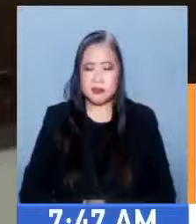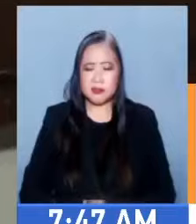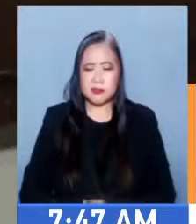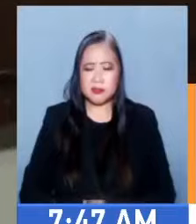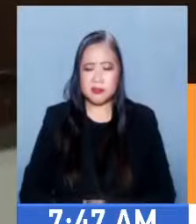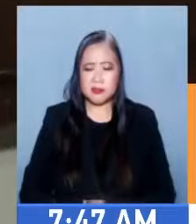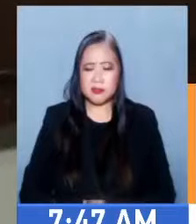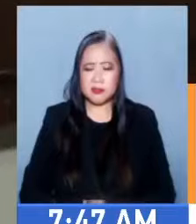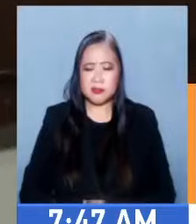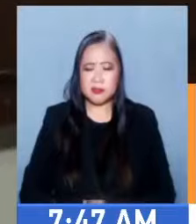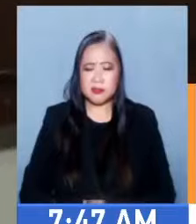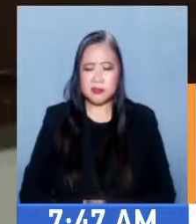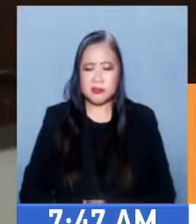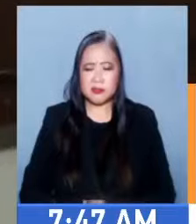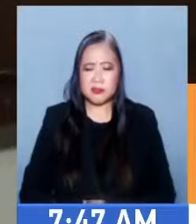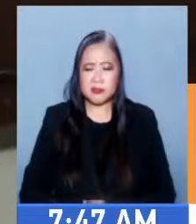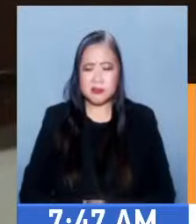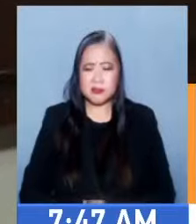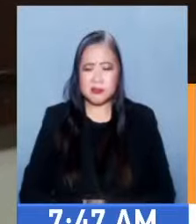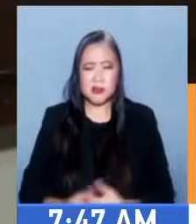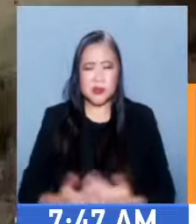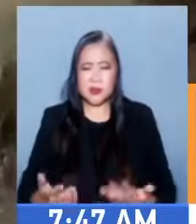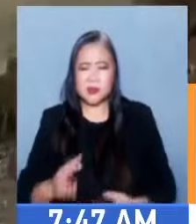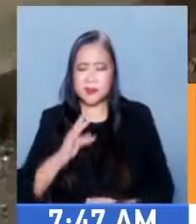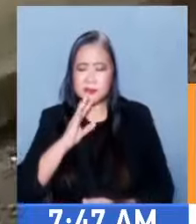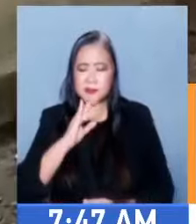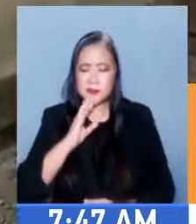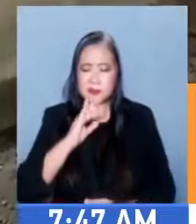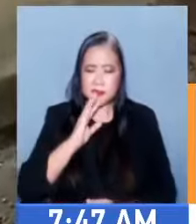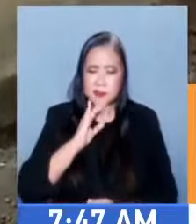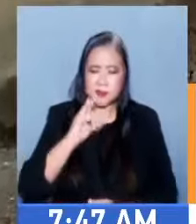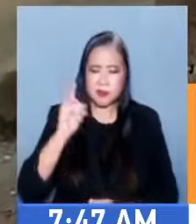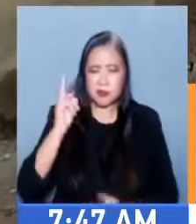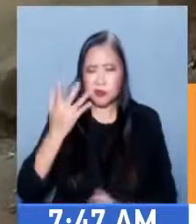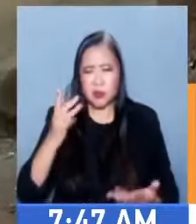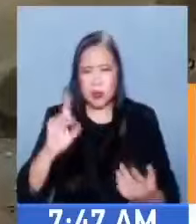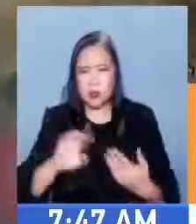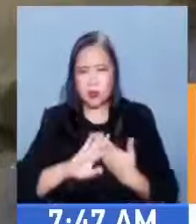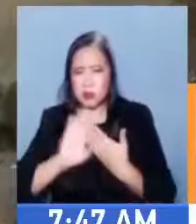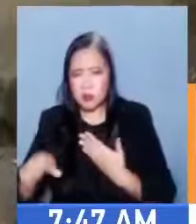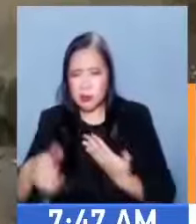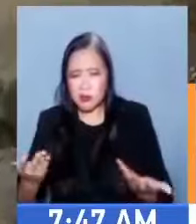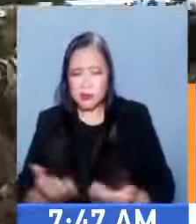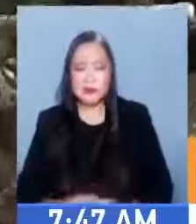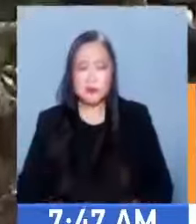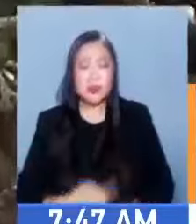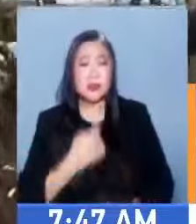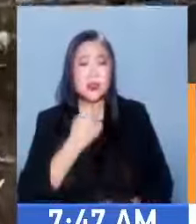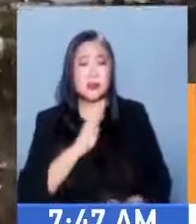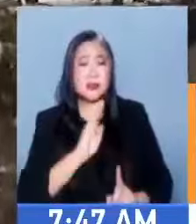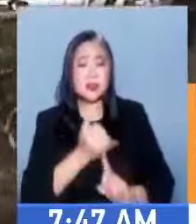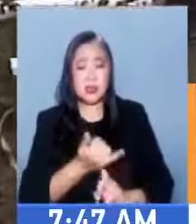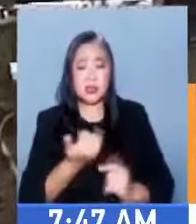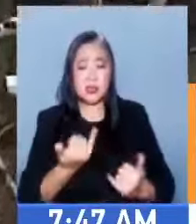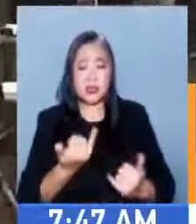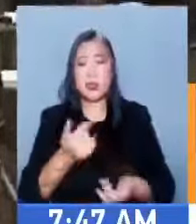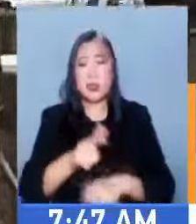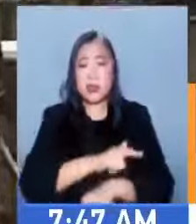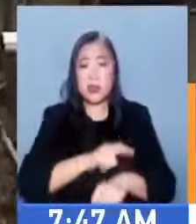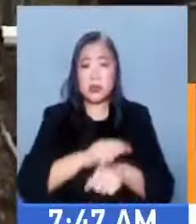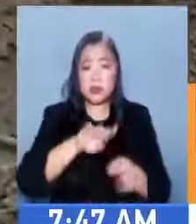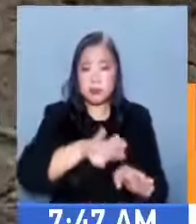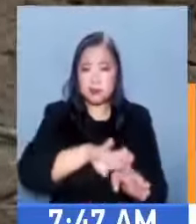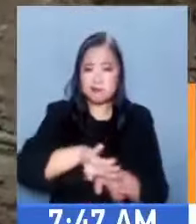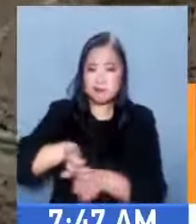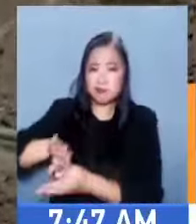ang problema namin ngayon wala na po kaming nahan Sabi ng Barangay bagamat Naig gilid na ang mga lupa na nalaglag sa bundok hindi